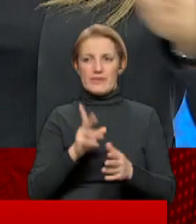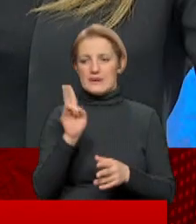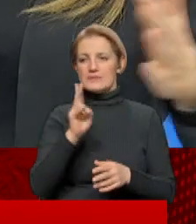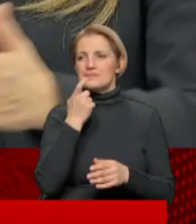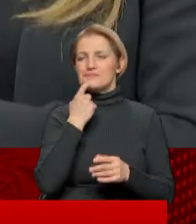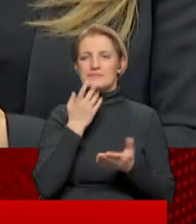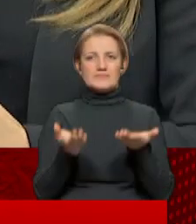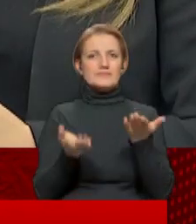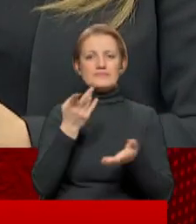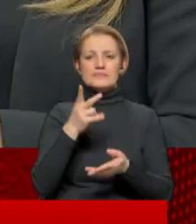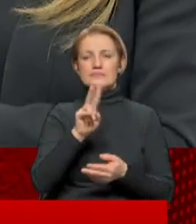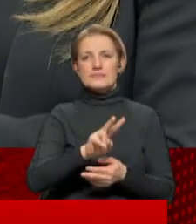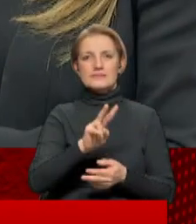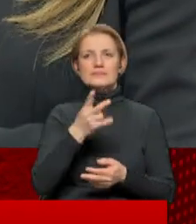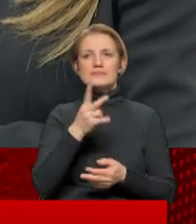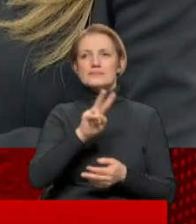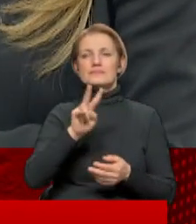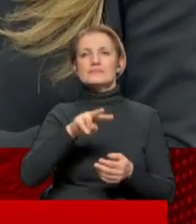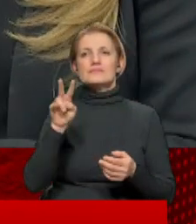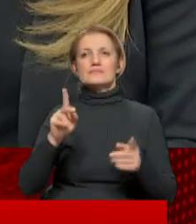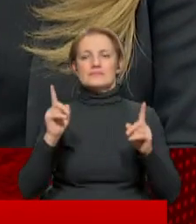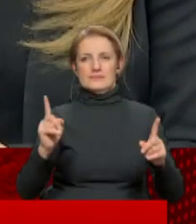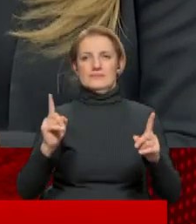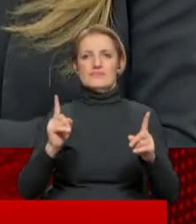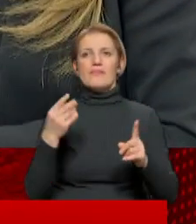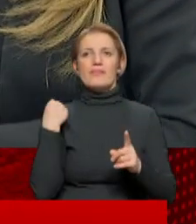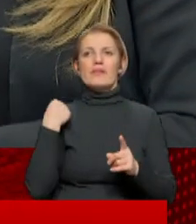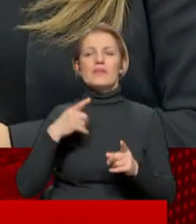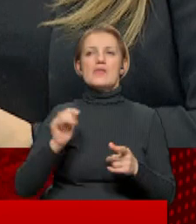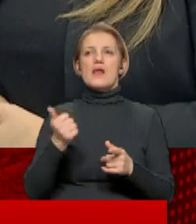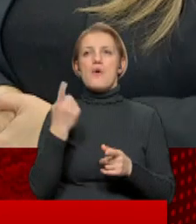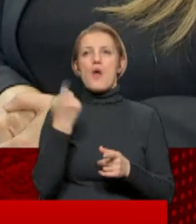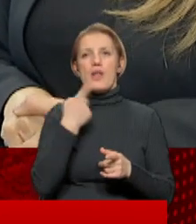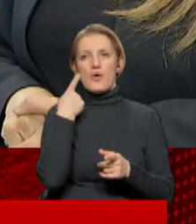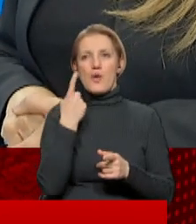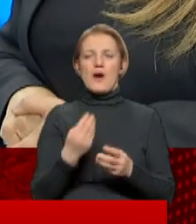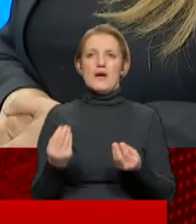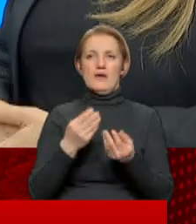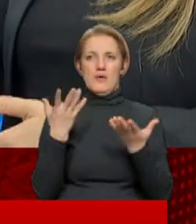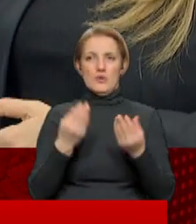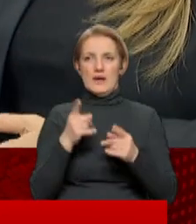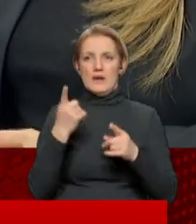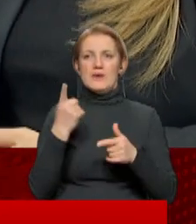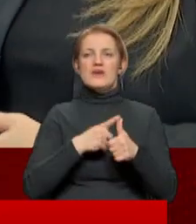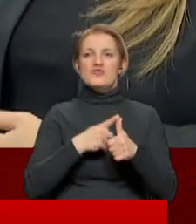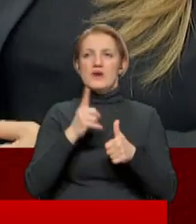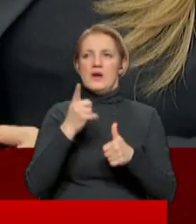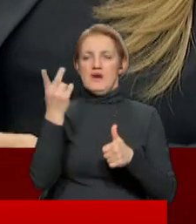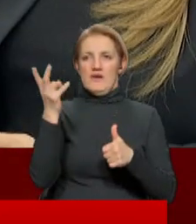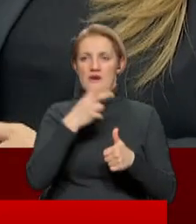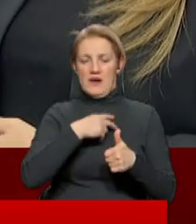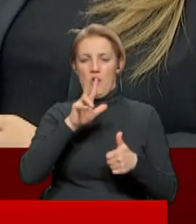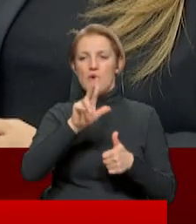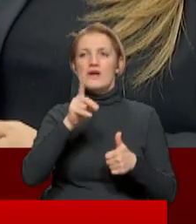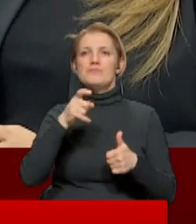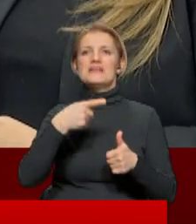yılla kıyasladık, 2002-2022 kıyasıdır bu. Yeniden değerleme oranına göre artırılmış olsaydı birinci vergi dilimi 32 bin